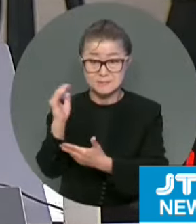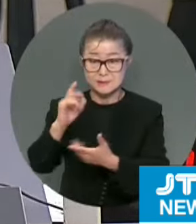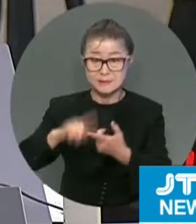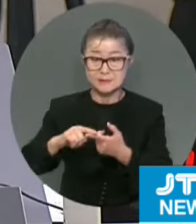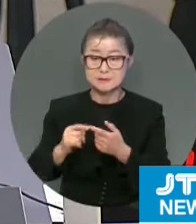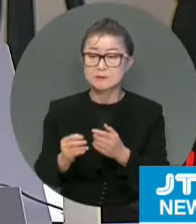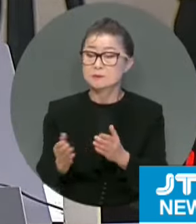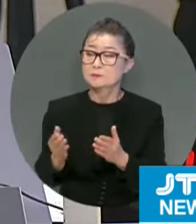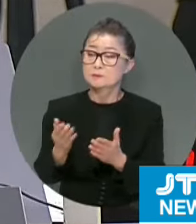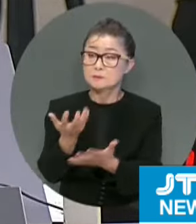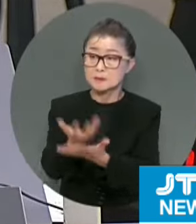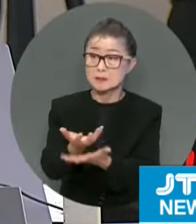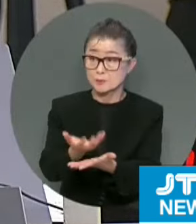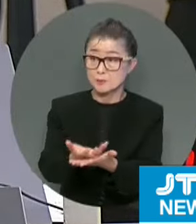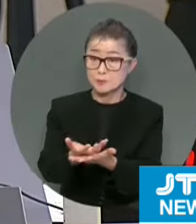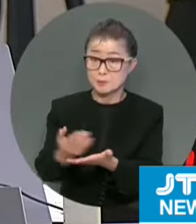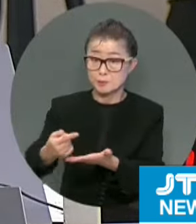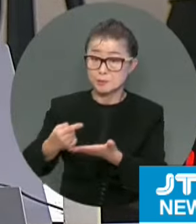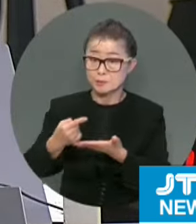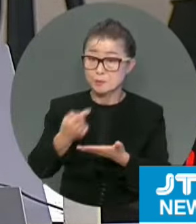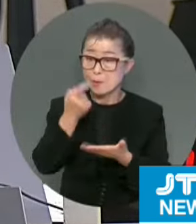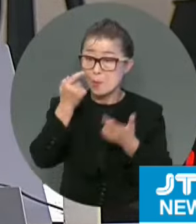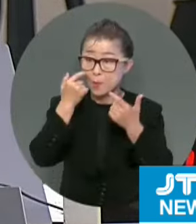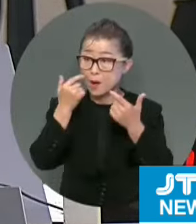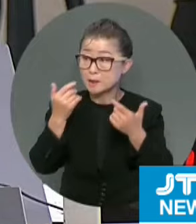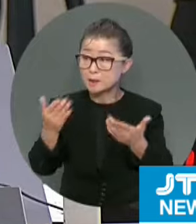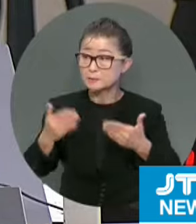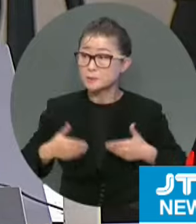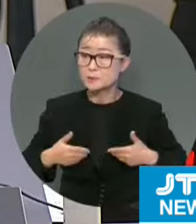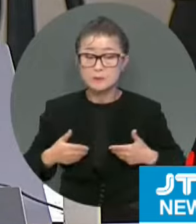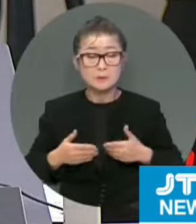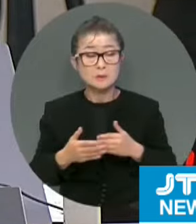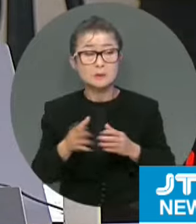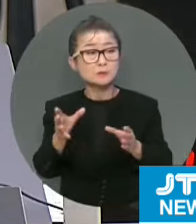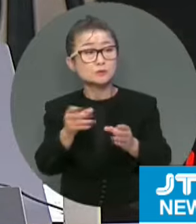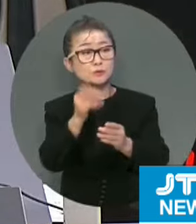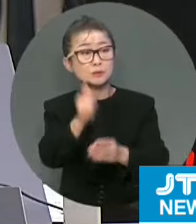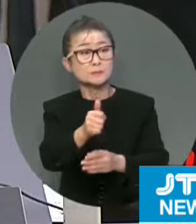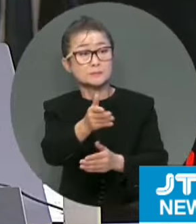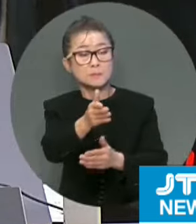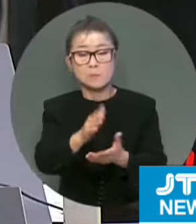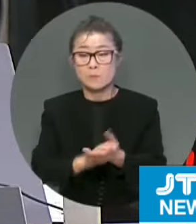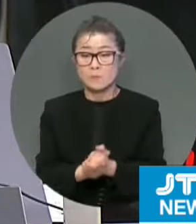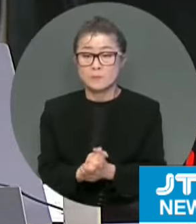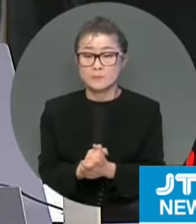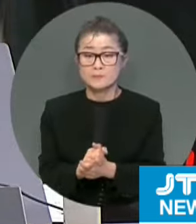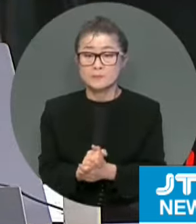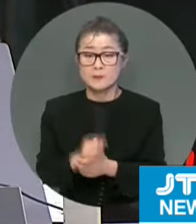관련해서 우선 확인부터 하겠습니다. 우리 총장님. 예.